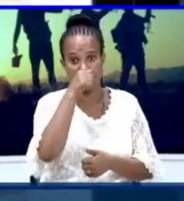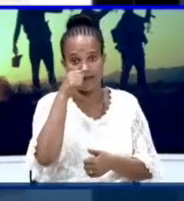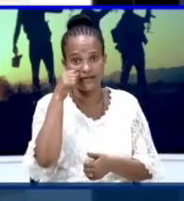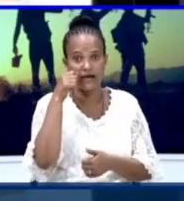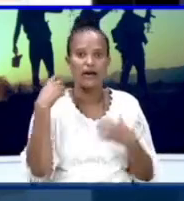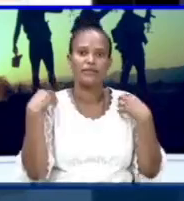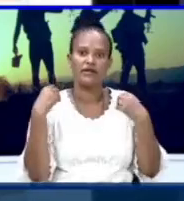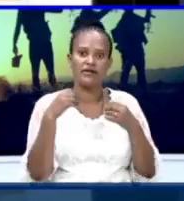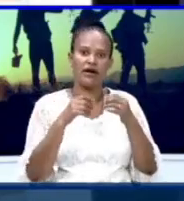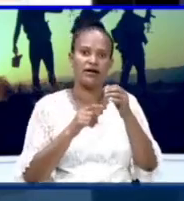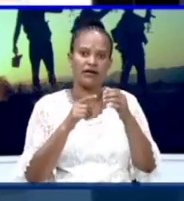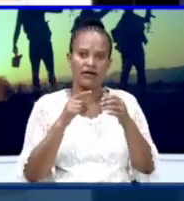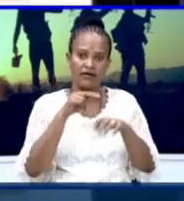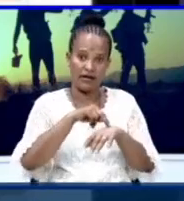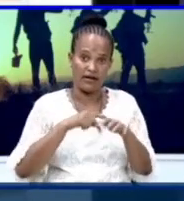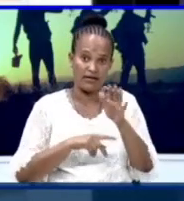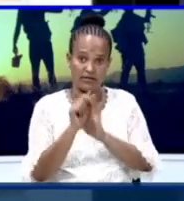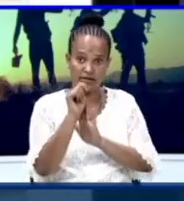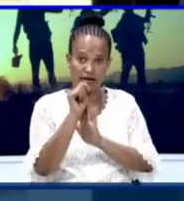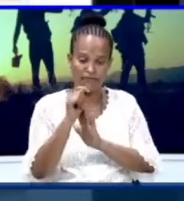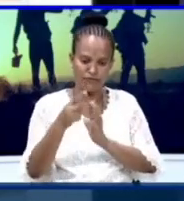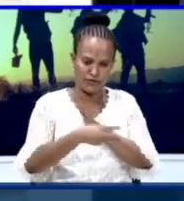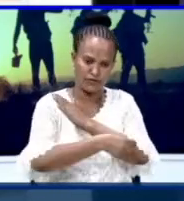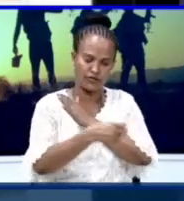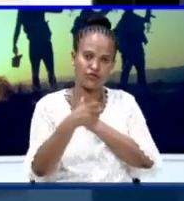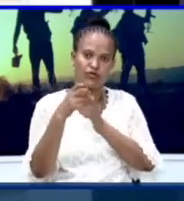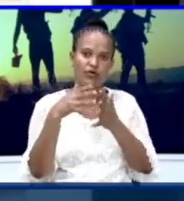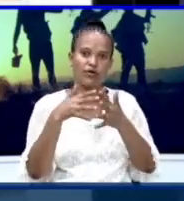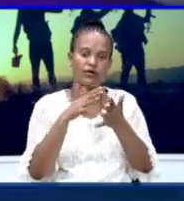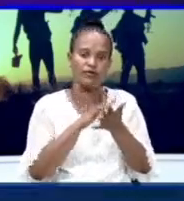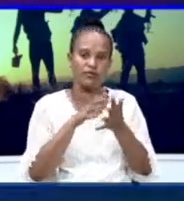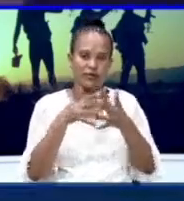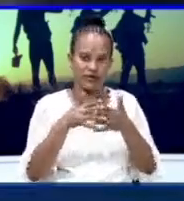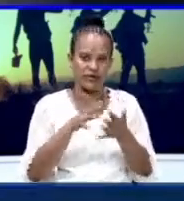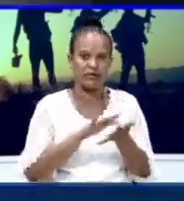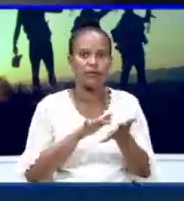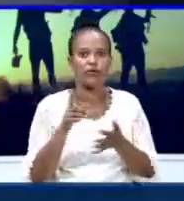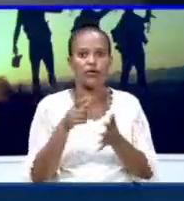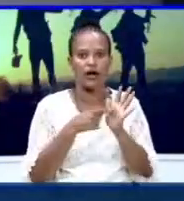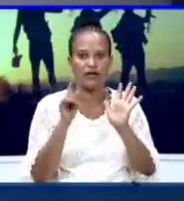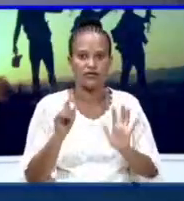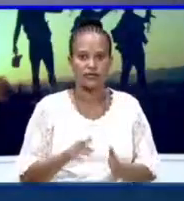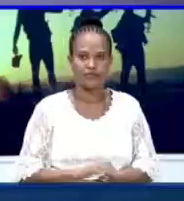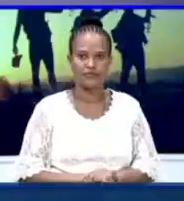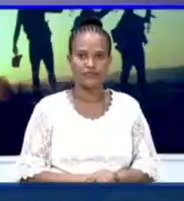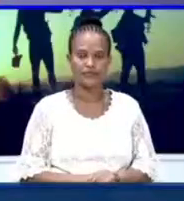ጥዕና ትካላት ትግራይ ዝዘመትዎ ናውቲ ሕክምና ምዃኑ ኣቃሊዖም።